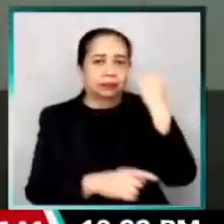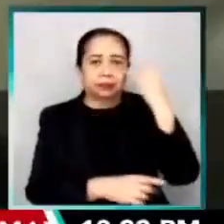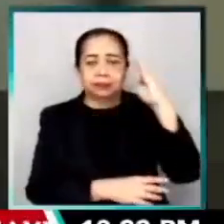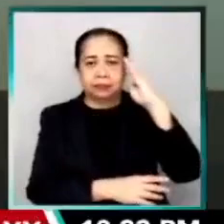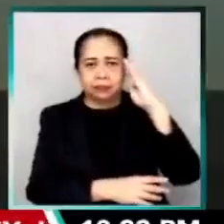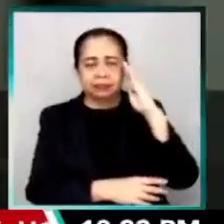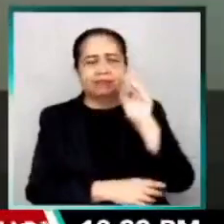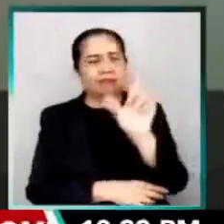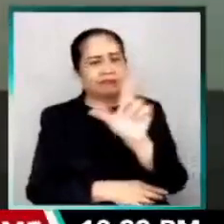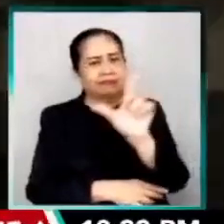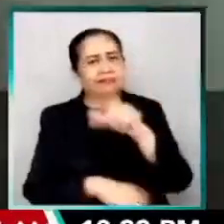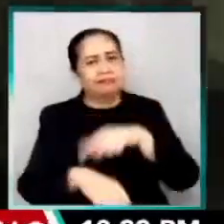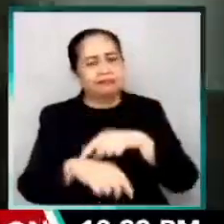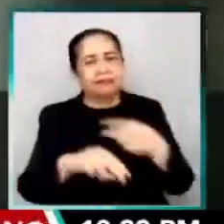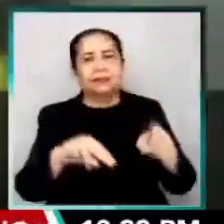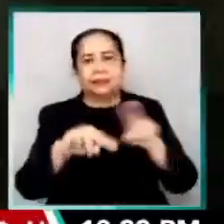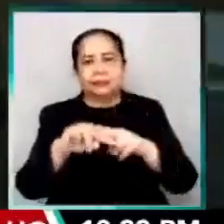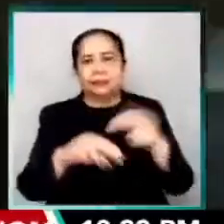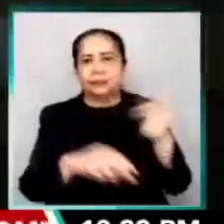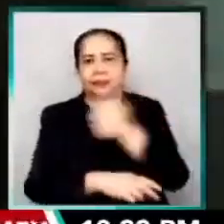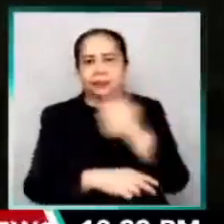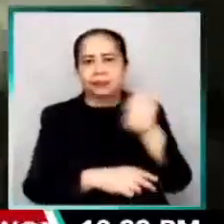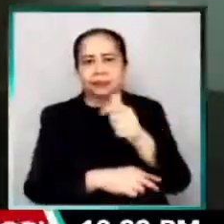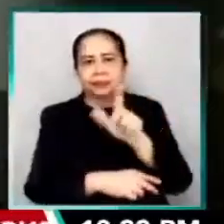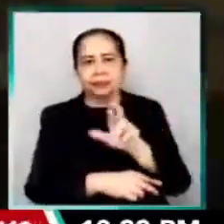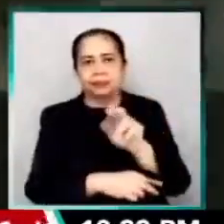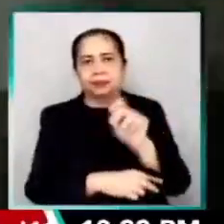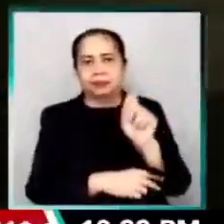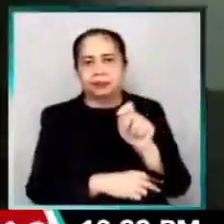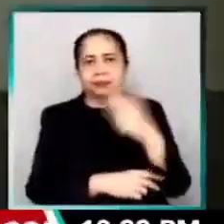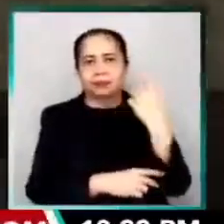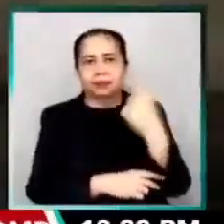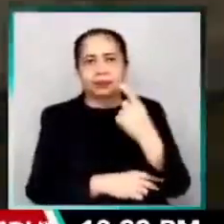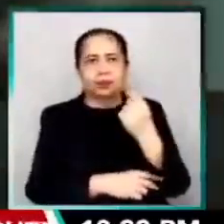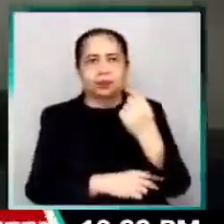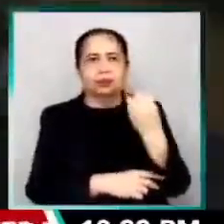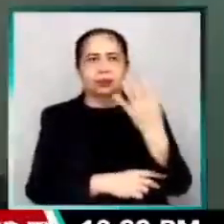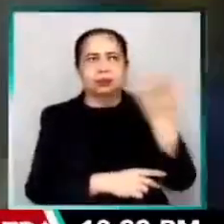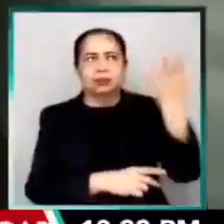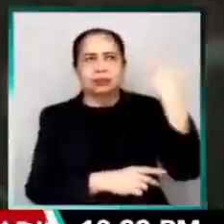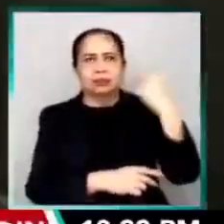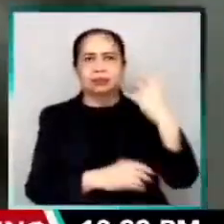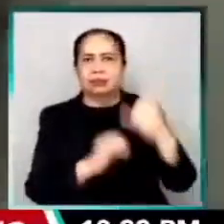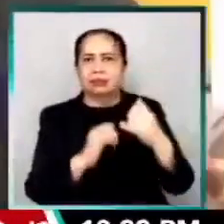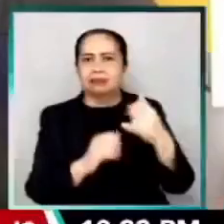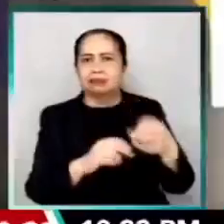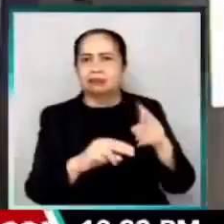para itaas ang pamasahe sa LRT na 2015 pa huling dinagdagan.